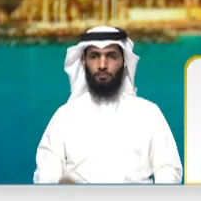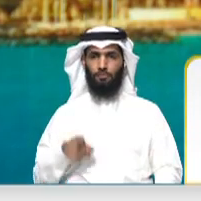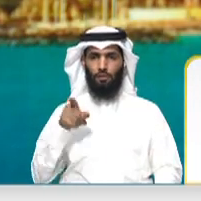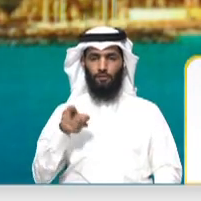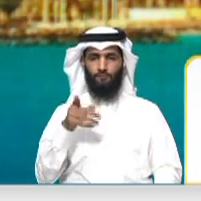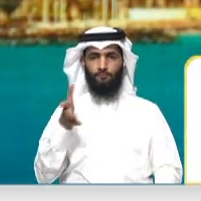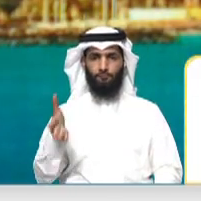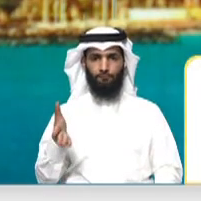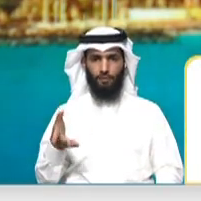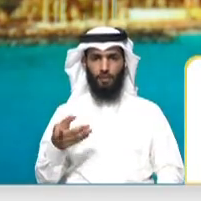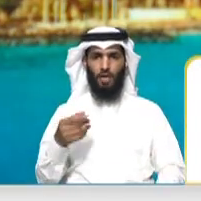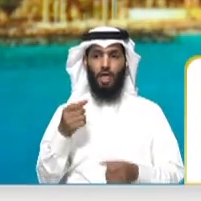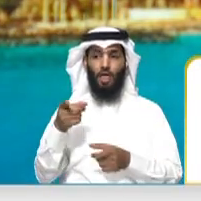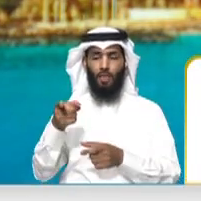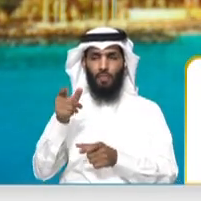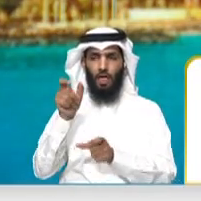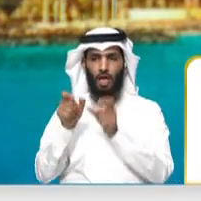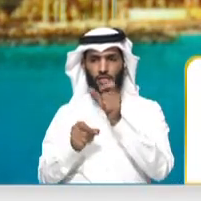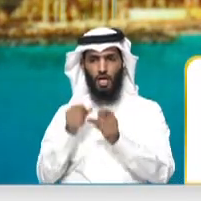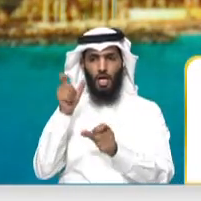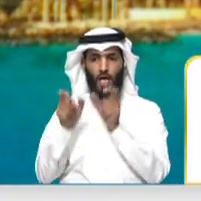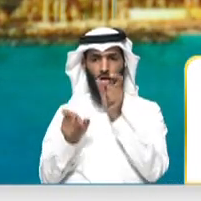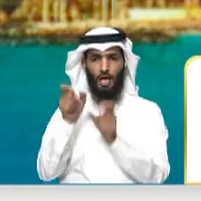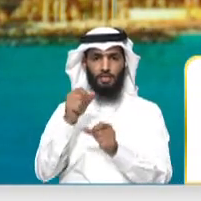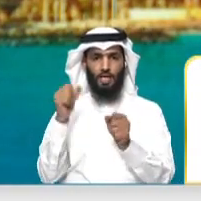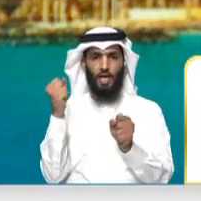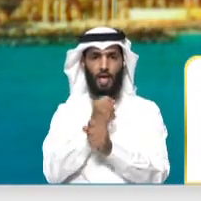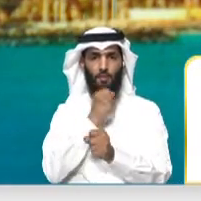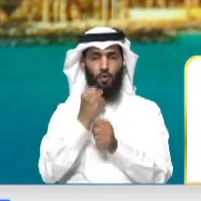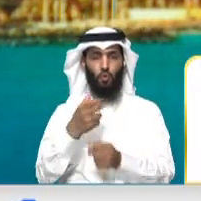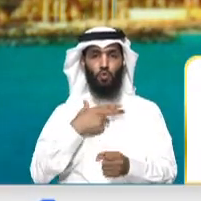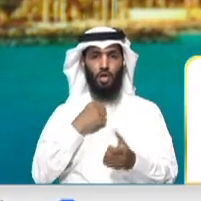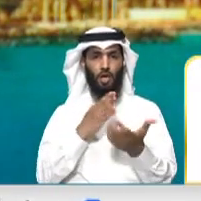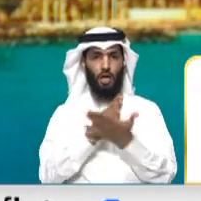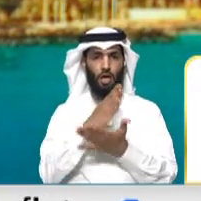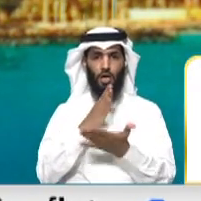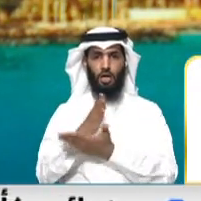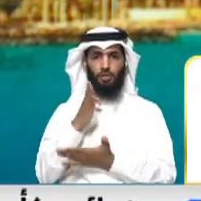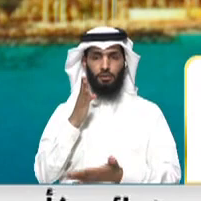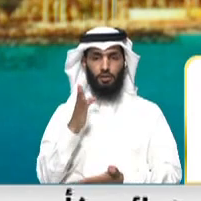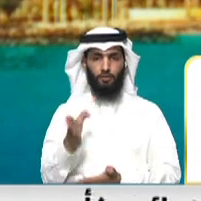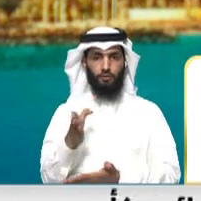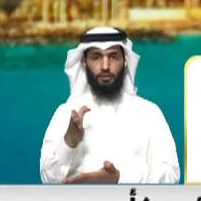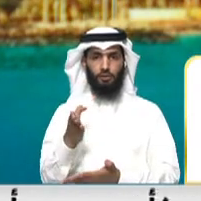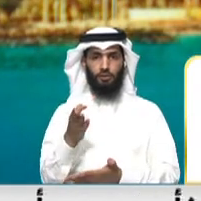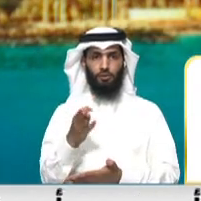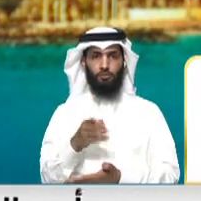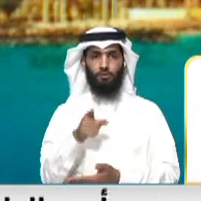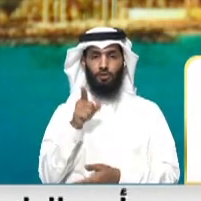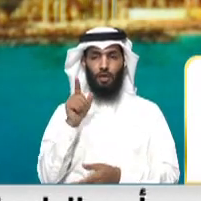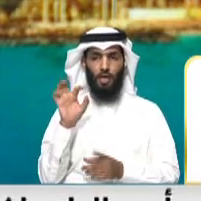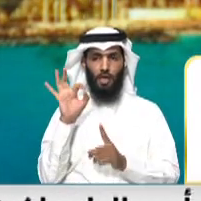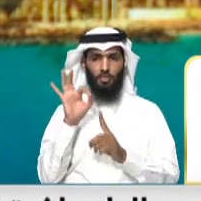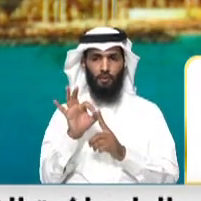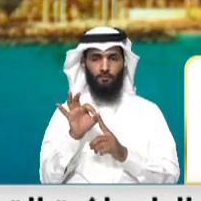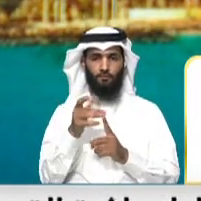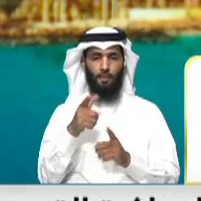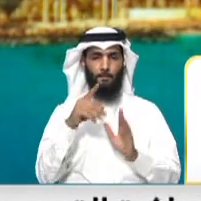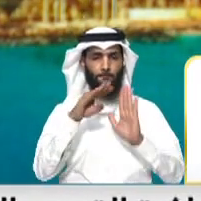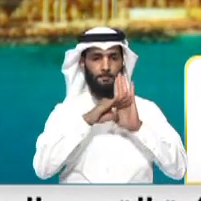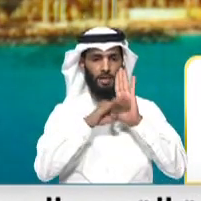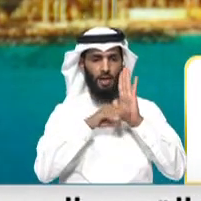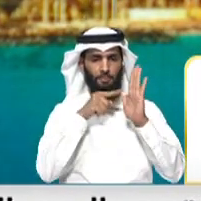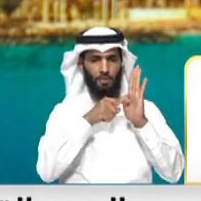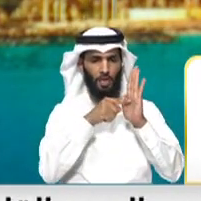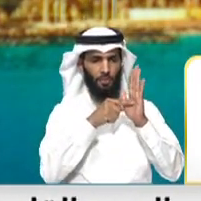لالتحاقهم بالعمل لدى وزارة الخارجية وحثهم على المثابرة وتكريس الجهود نحو الاستفادة من البرامج